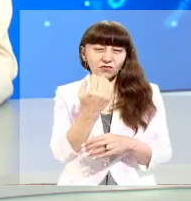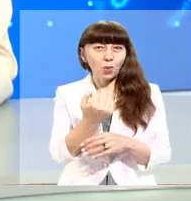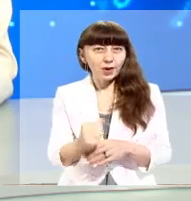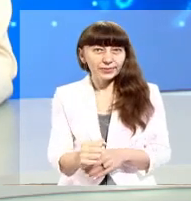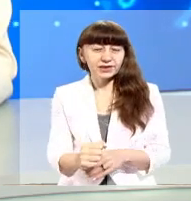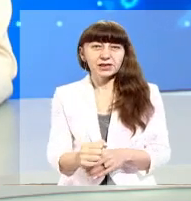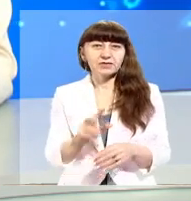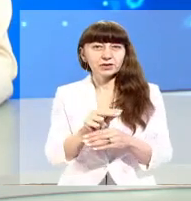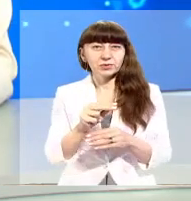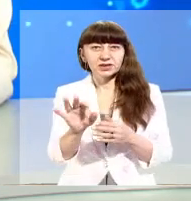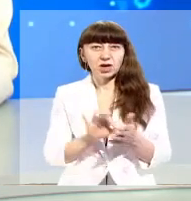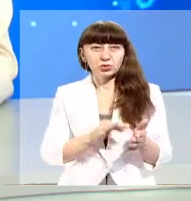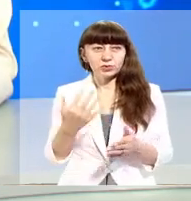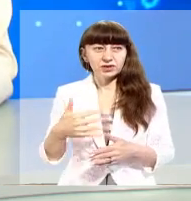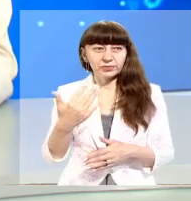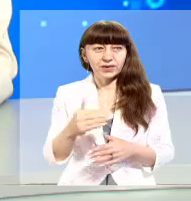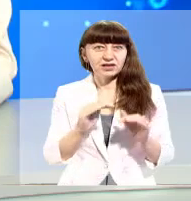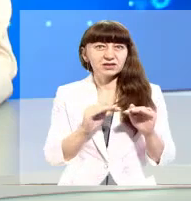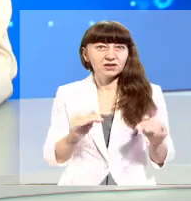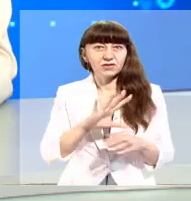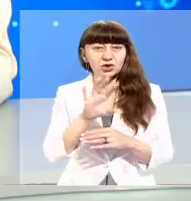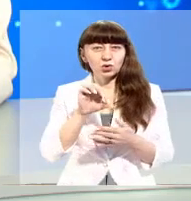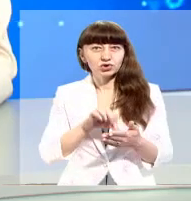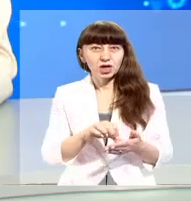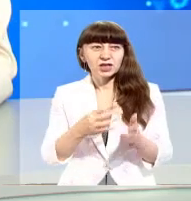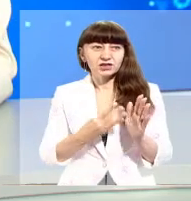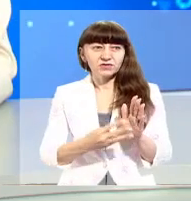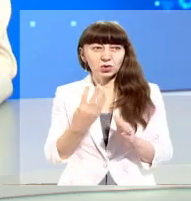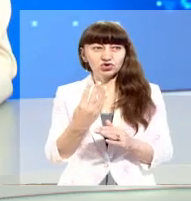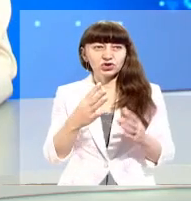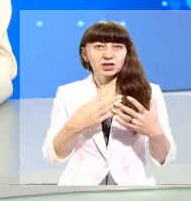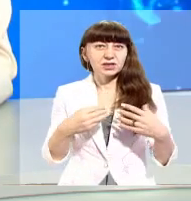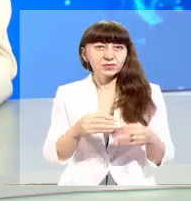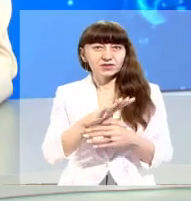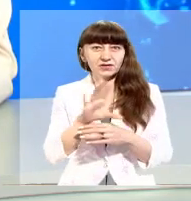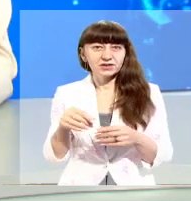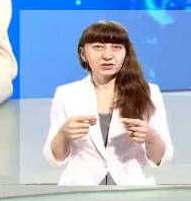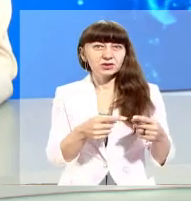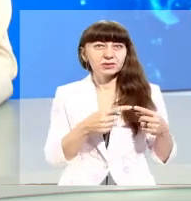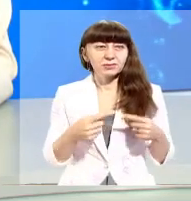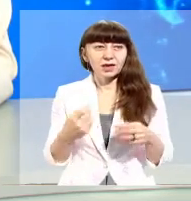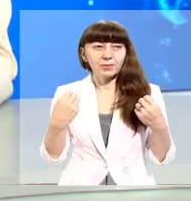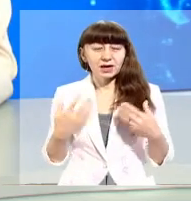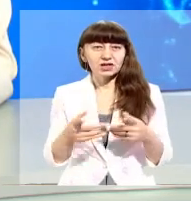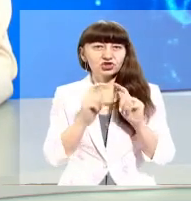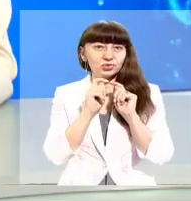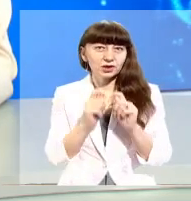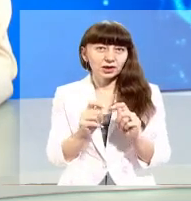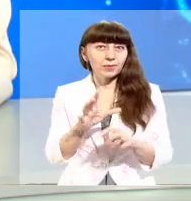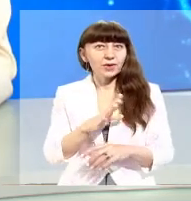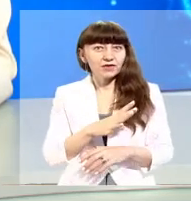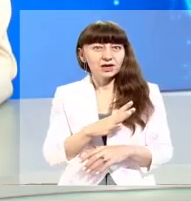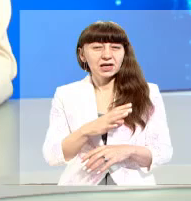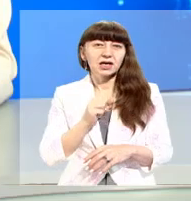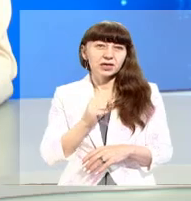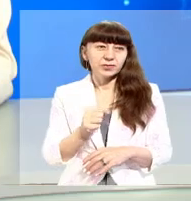воспитывают сразу 55 детей. Всего в этом году участие приняли 94 семьи со всего региона. На торжественной церемонии награждения побывали